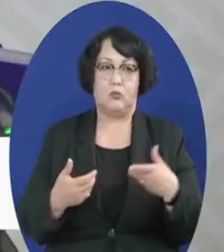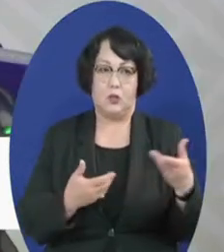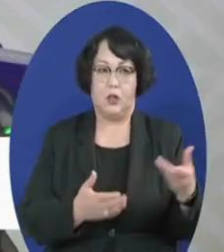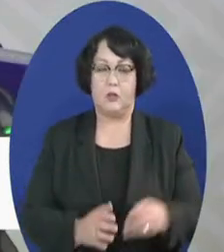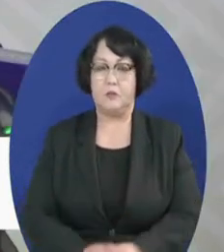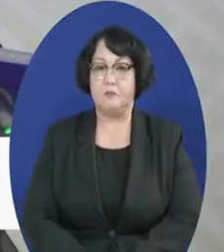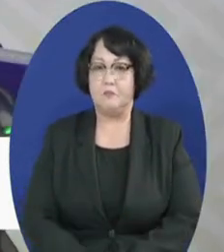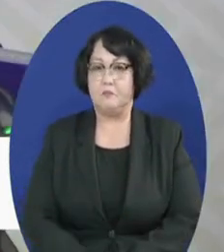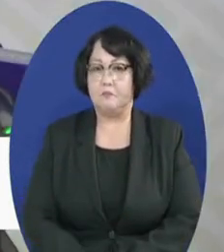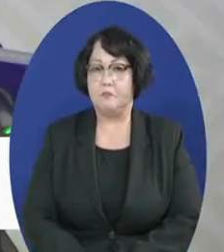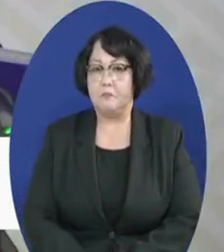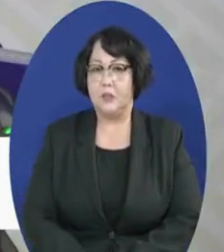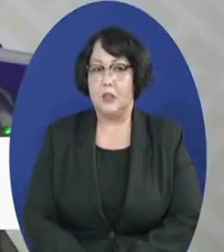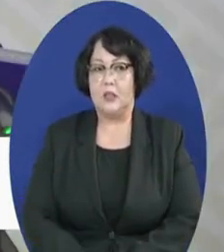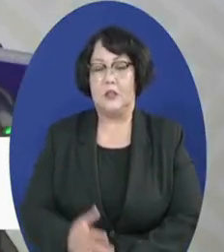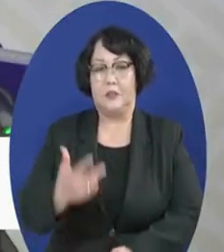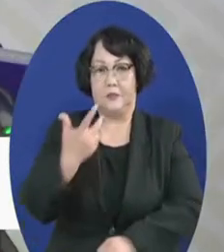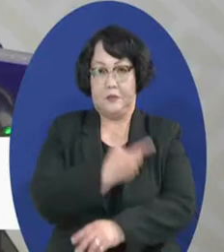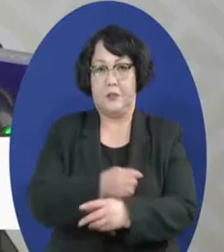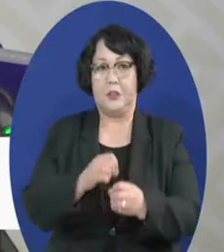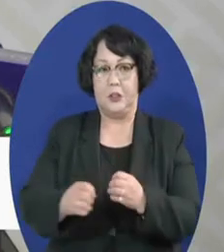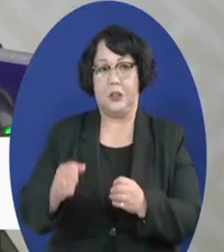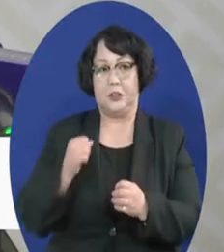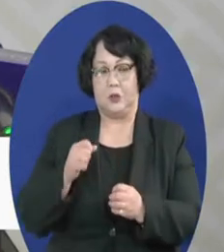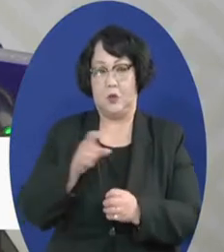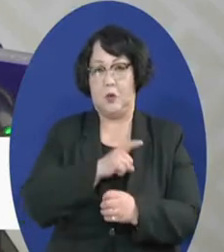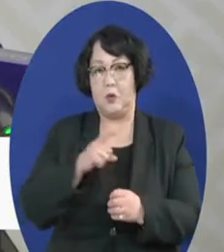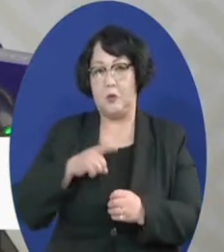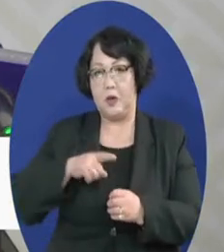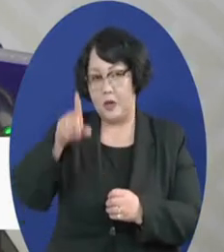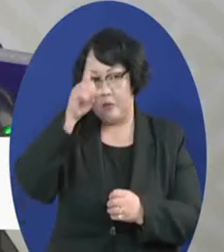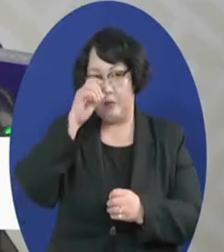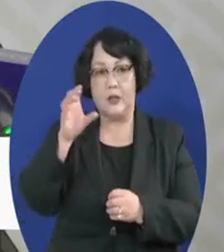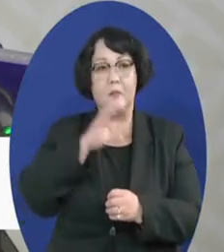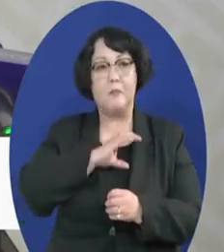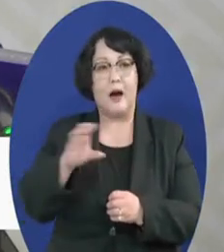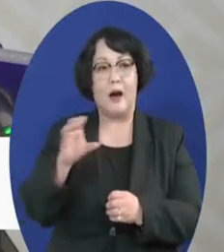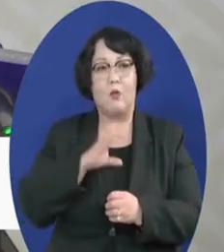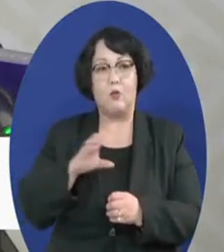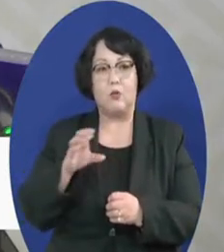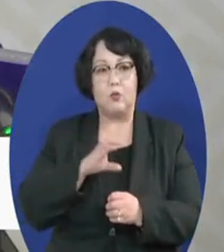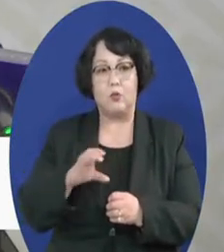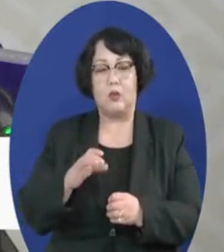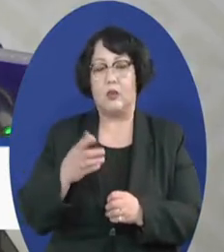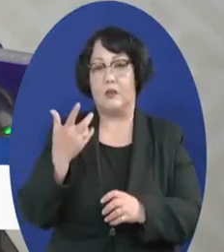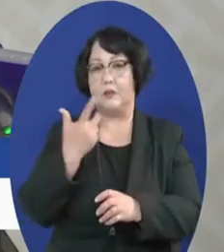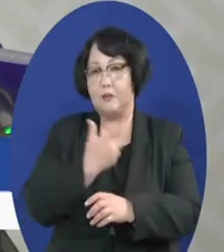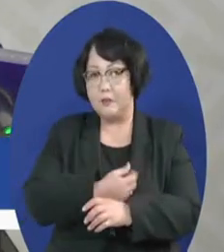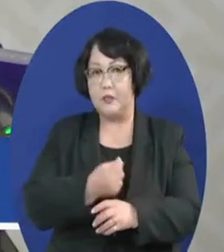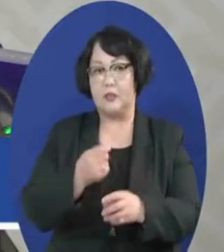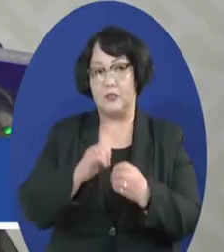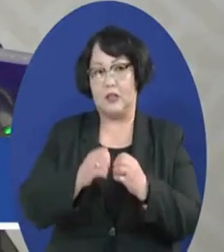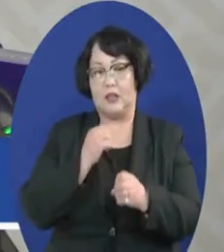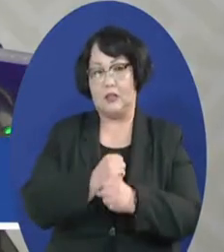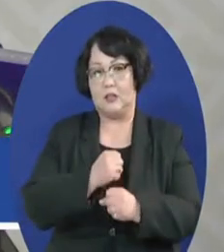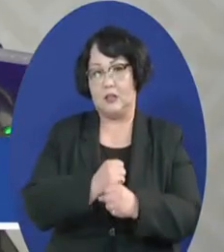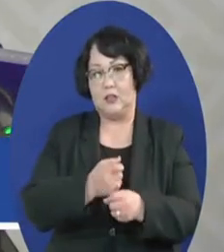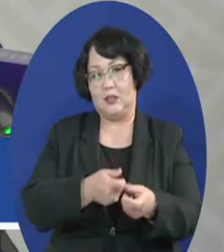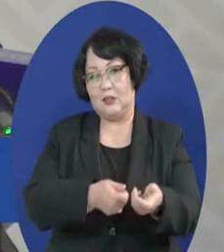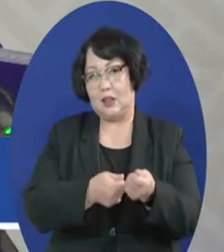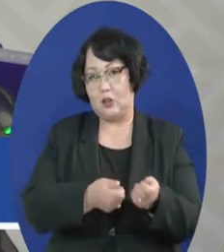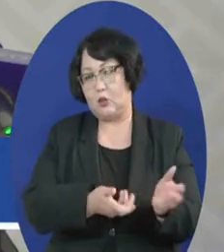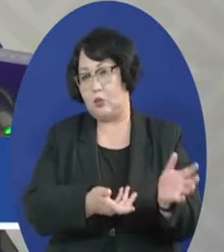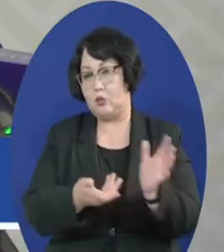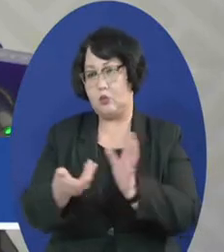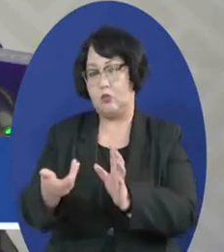байгаа. Дархлаажуулалт хийх чадамж бүхий хувийн хөвшлийн эрүүл мэндийн байгууллагуудыг дархлаажуулалтын ажилд оролцуулахад анхаарах